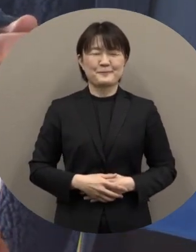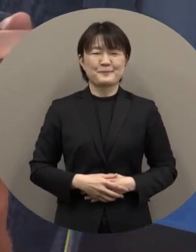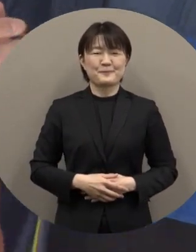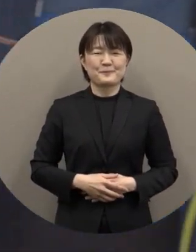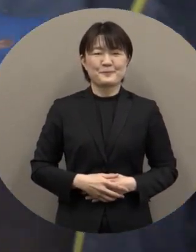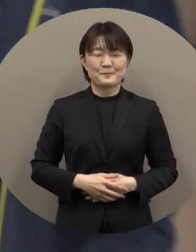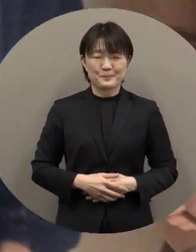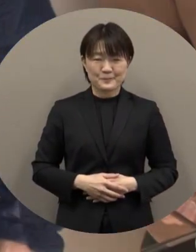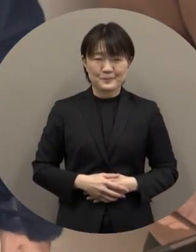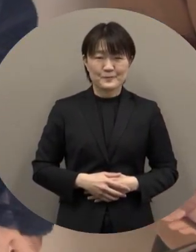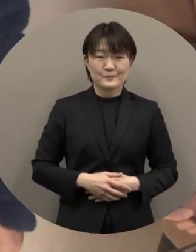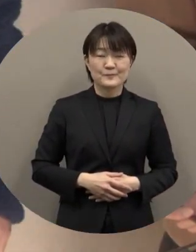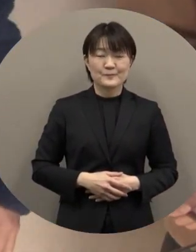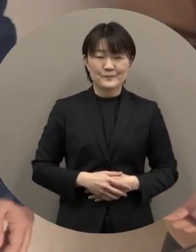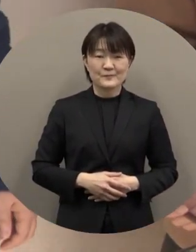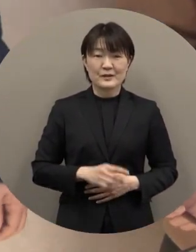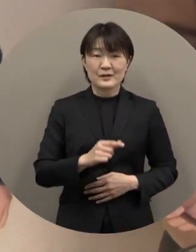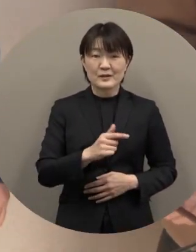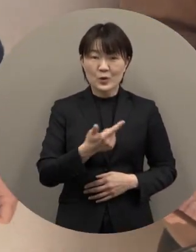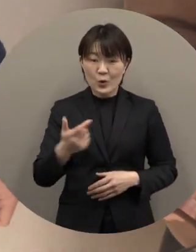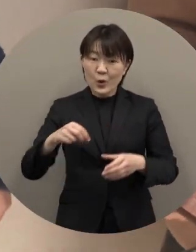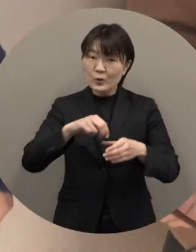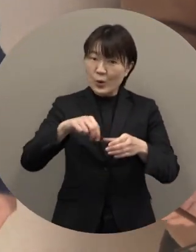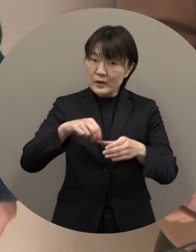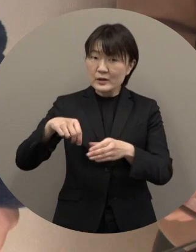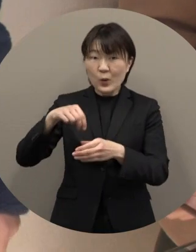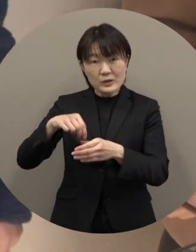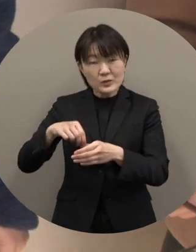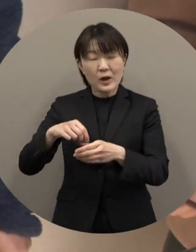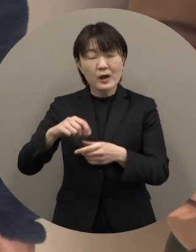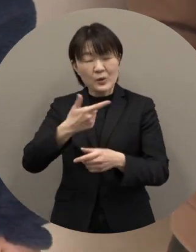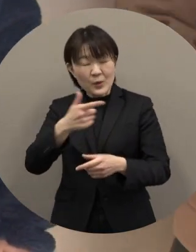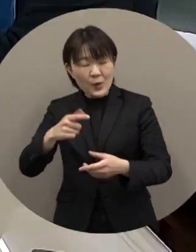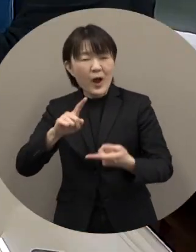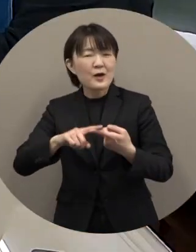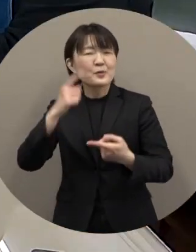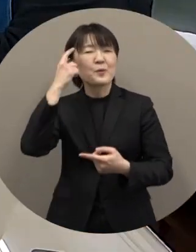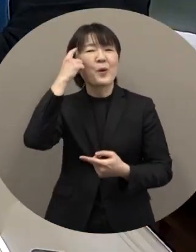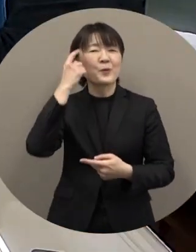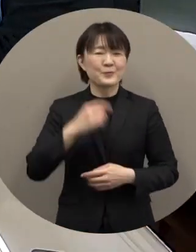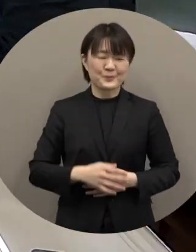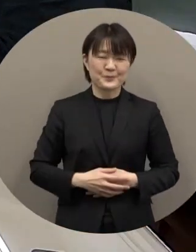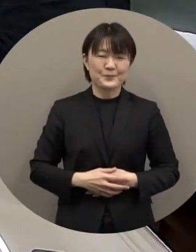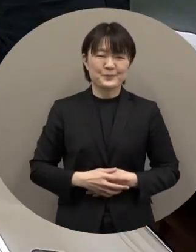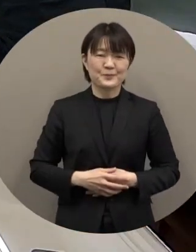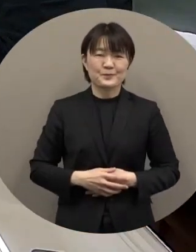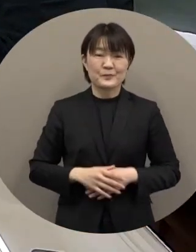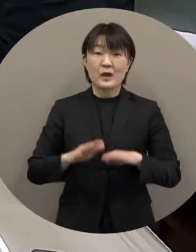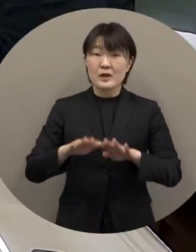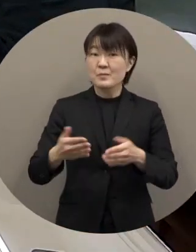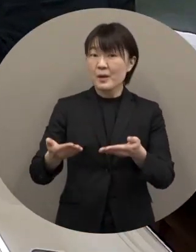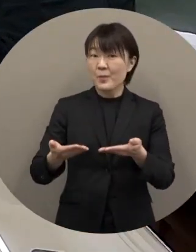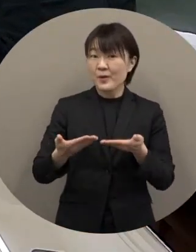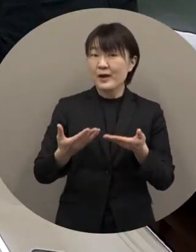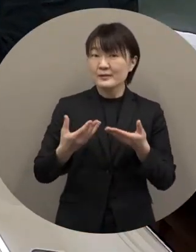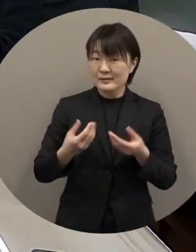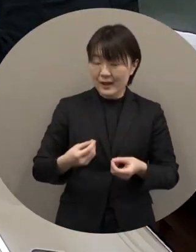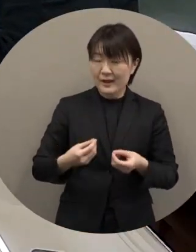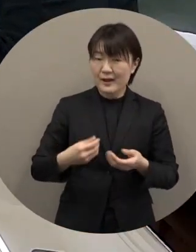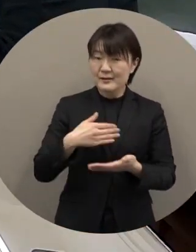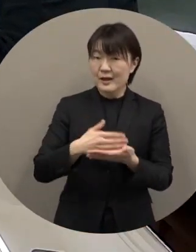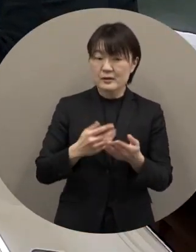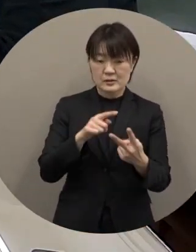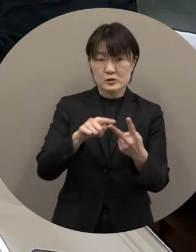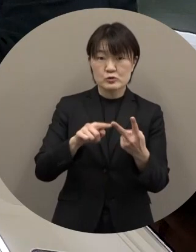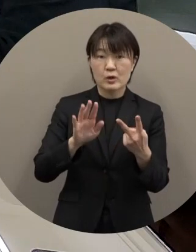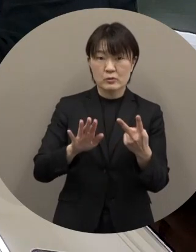や本当ね、いろいろ飲み物を合わせたいね。 はい、ね、いや本当やっぱいただいた2つのケーキでもね、うん、違いが感じられて、う